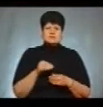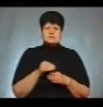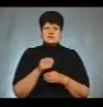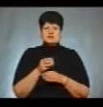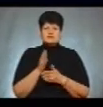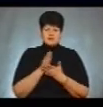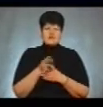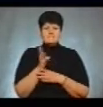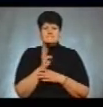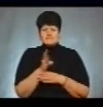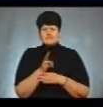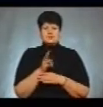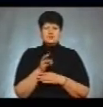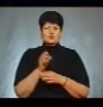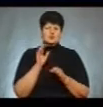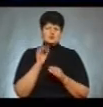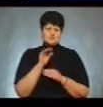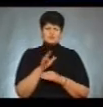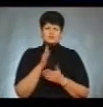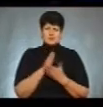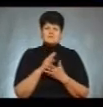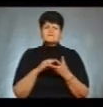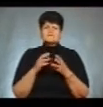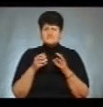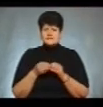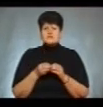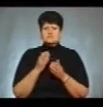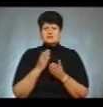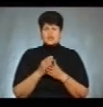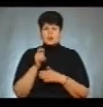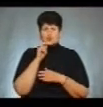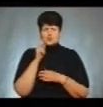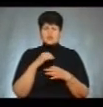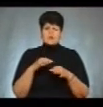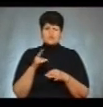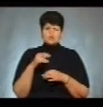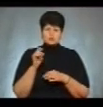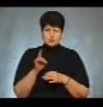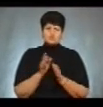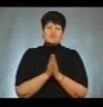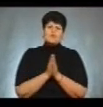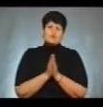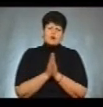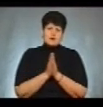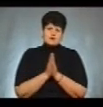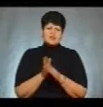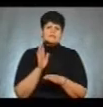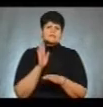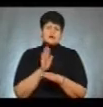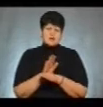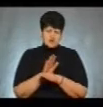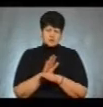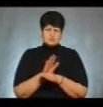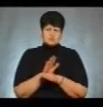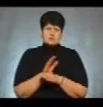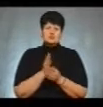і звукозаписи, і навіть є висновки Укравтодору з проханням і з наказом, скажімо так,